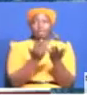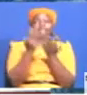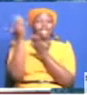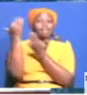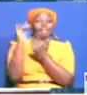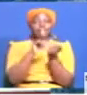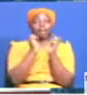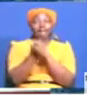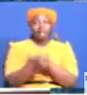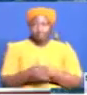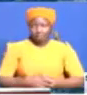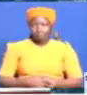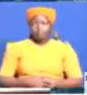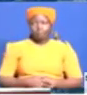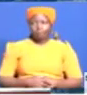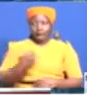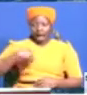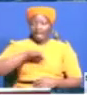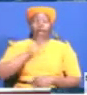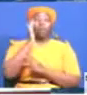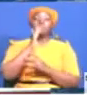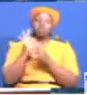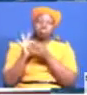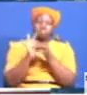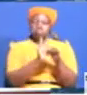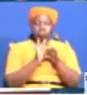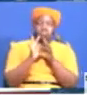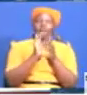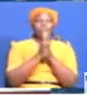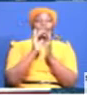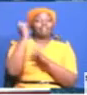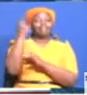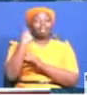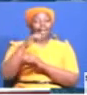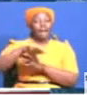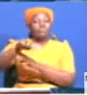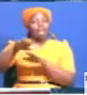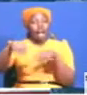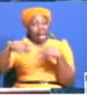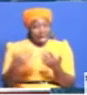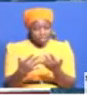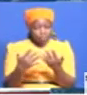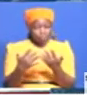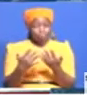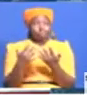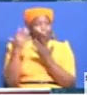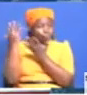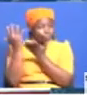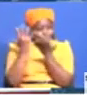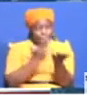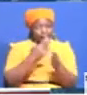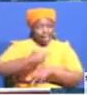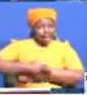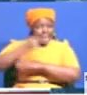been cooperating with Kenyan counties in terms of bringing higher